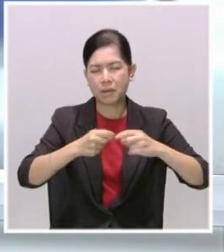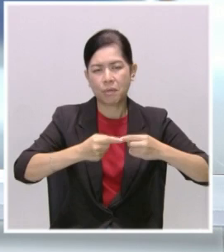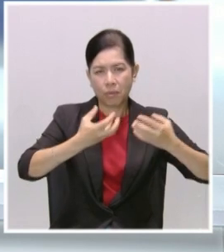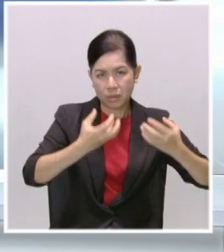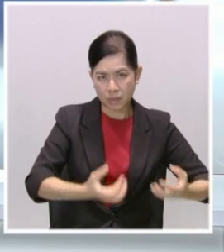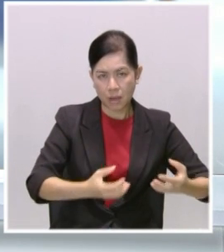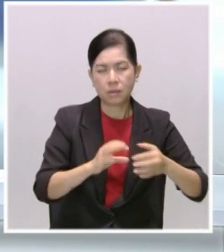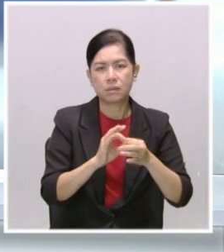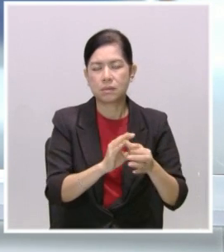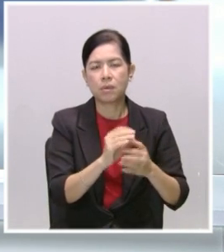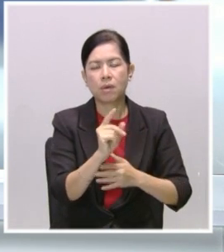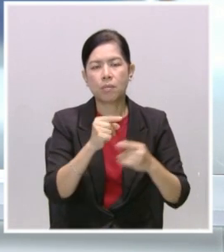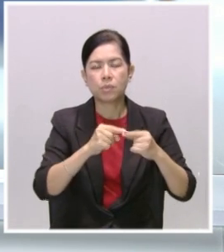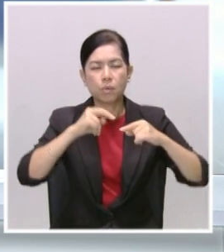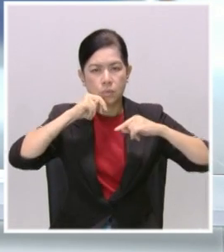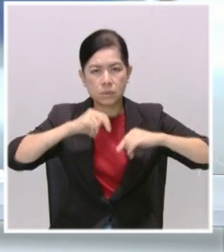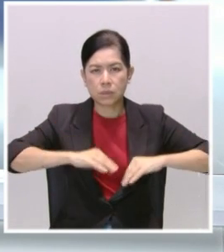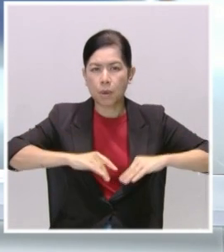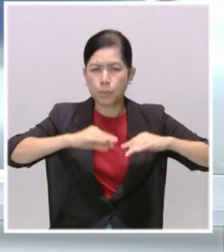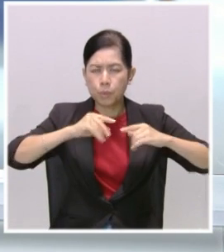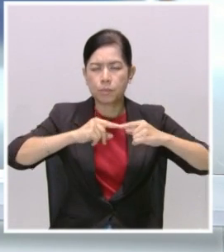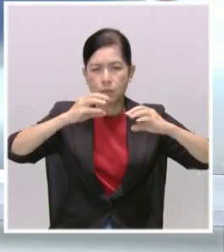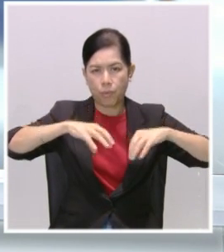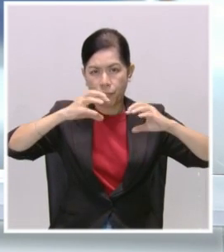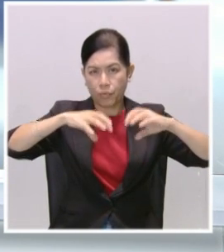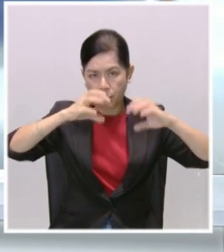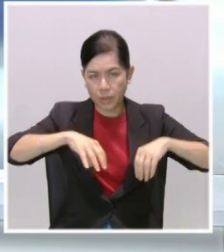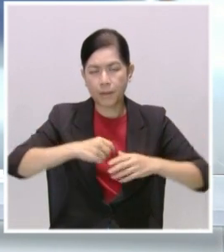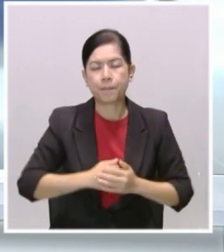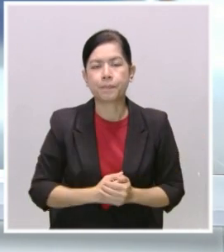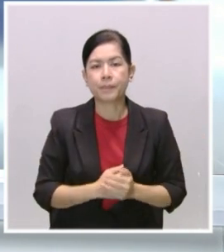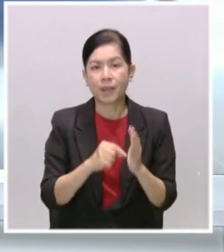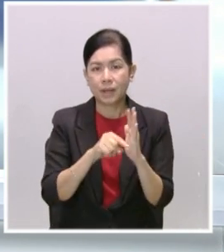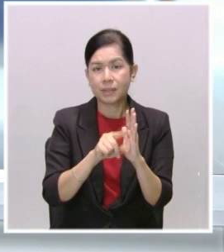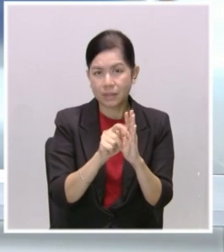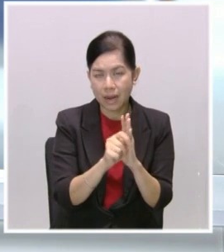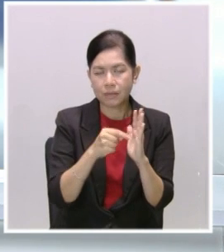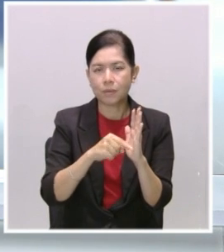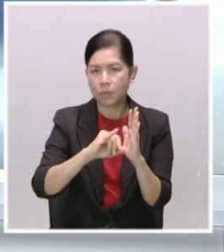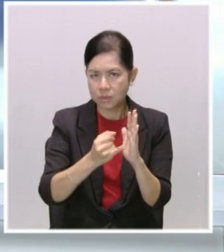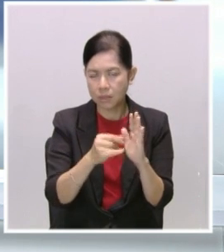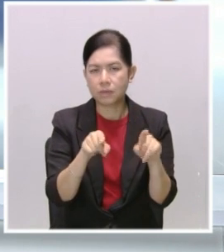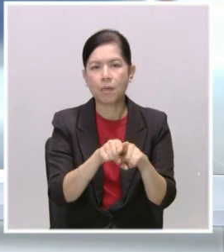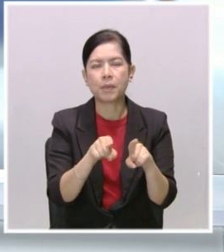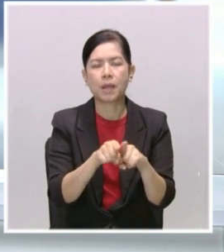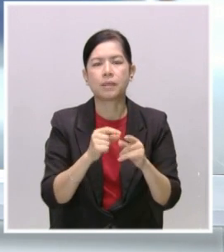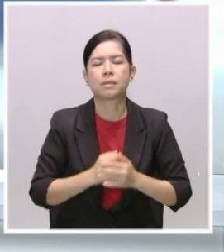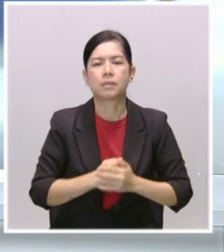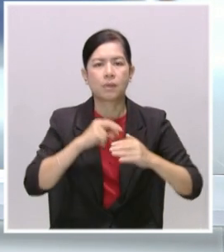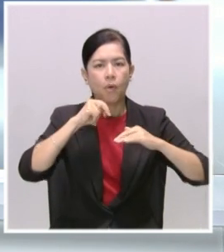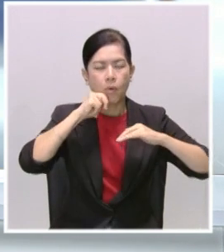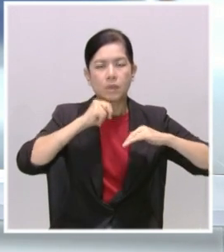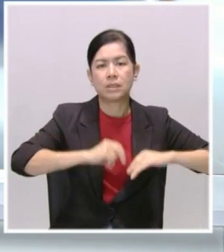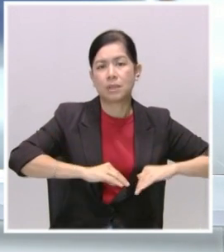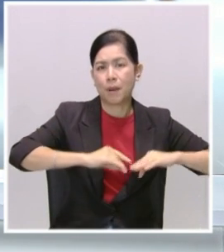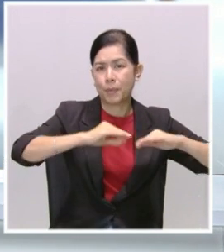จากสถานการณ์ฝนตกหนักและน้ำท่วมนะคะจริงๆก็ยังมีที่ตราดที่จันทบุรีด้วยนะคะที่ระดับน้ำเริ่มสูงขึ้นนะคะแต่อย่าง